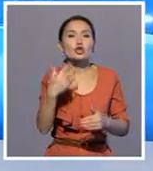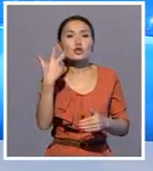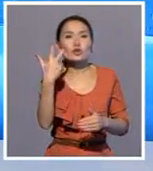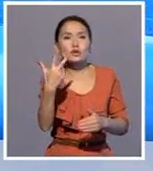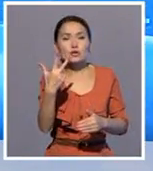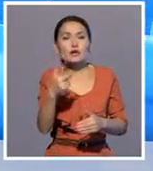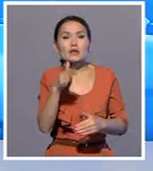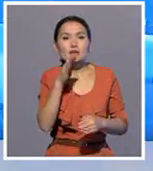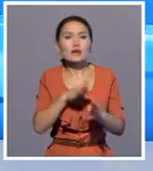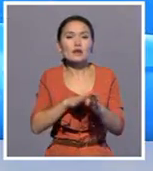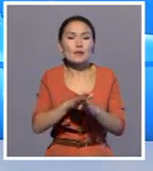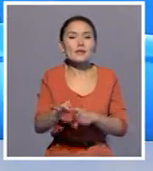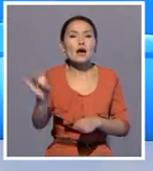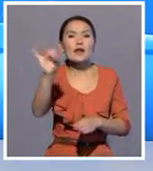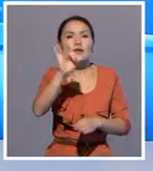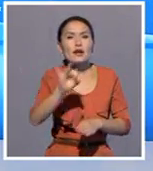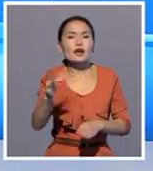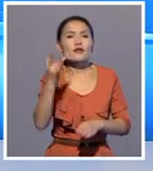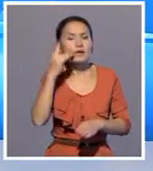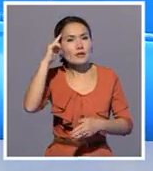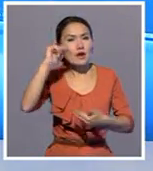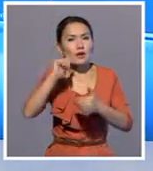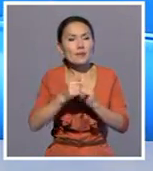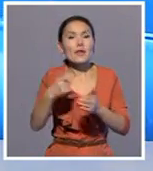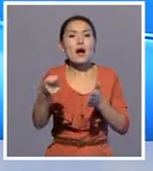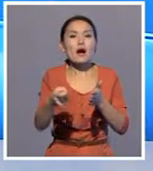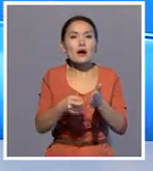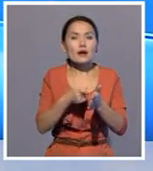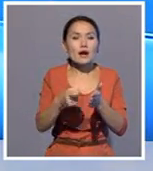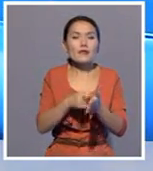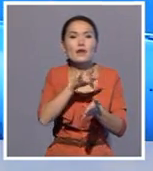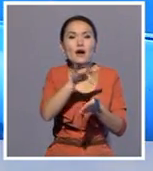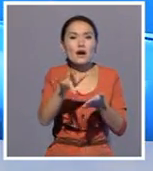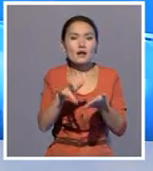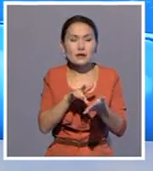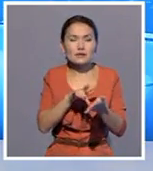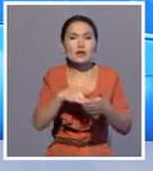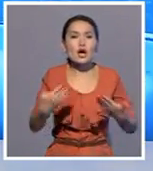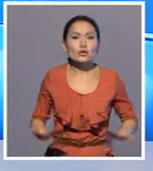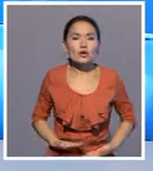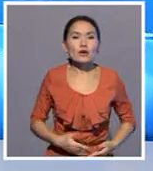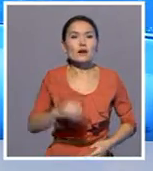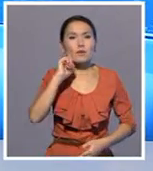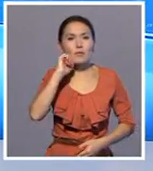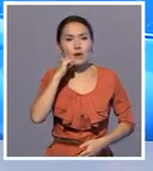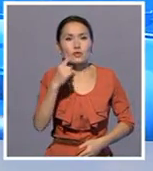де өткен тарихи оқиғаларды жадына мықтап сақтаған қарағандылық қарт әже Дәрі Асылханова да сондай жандардың